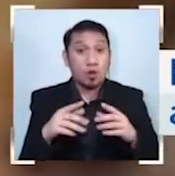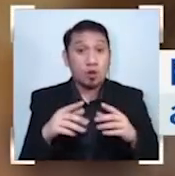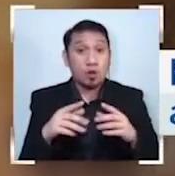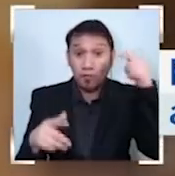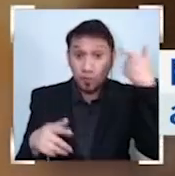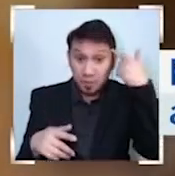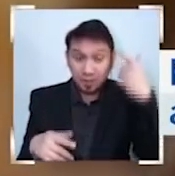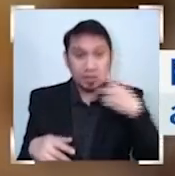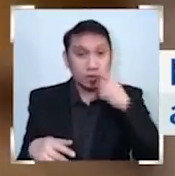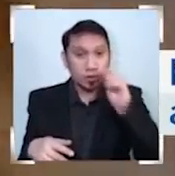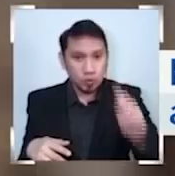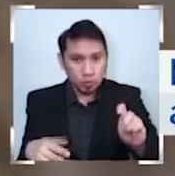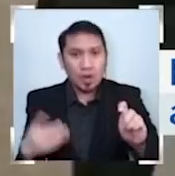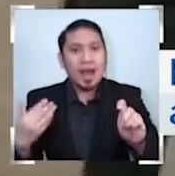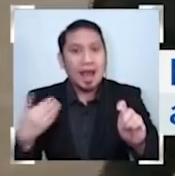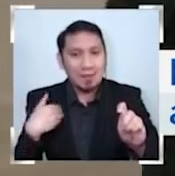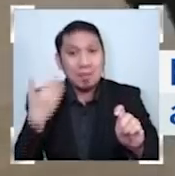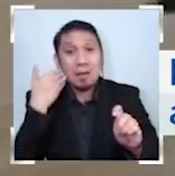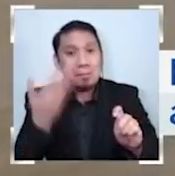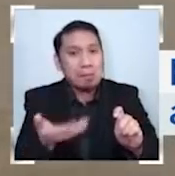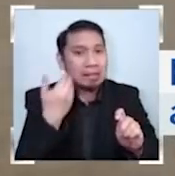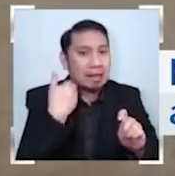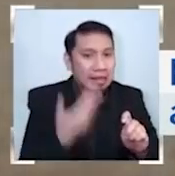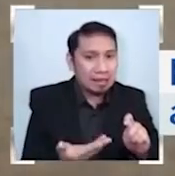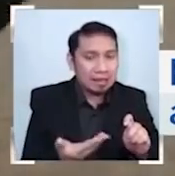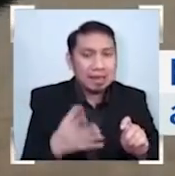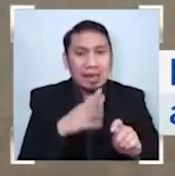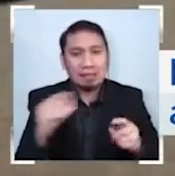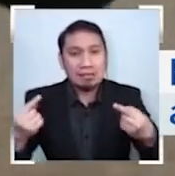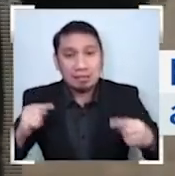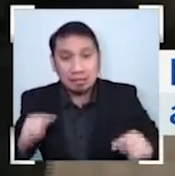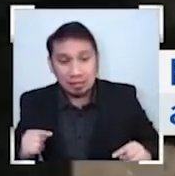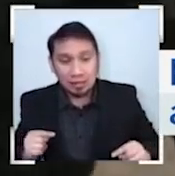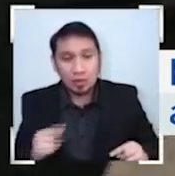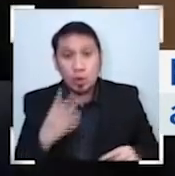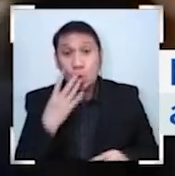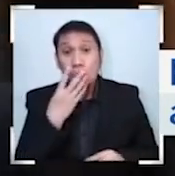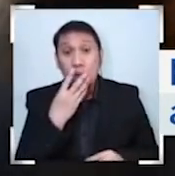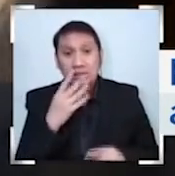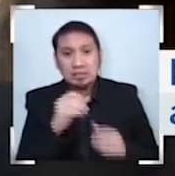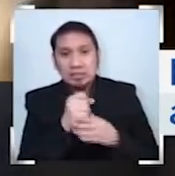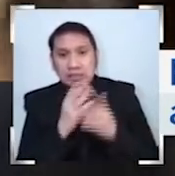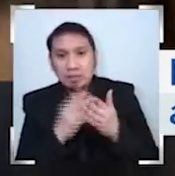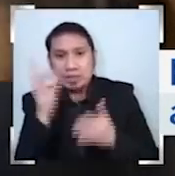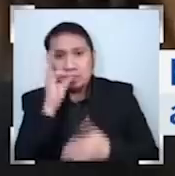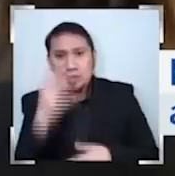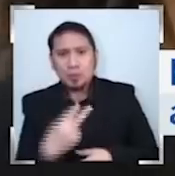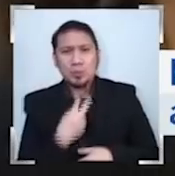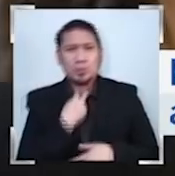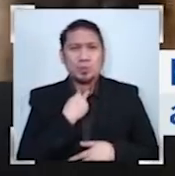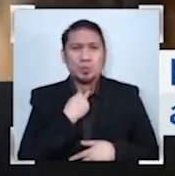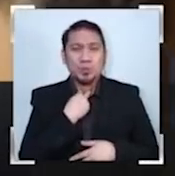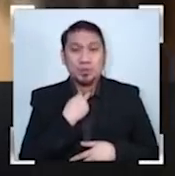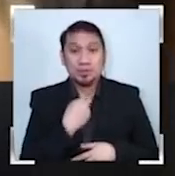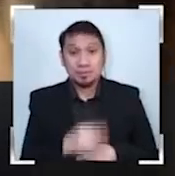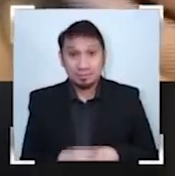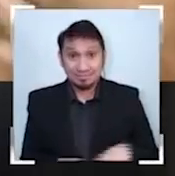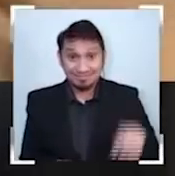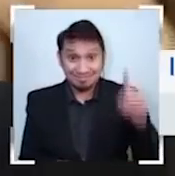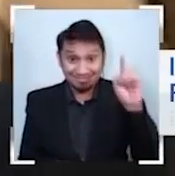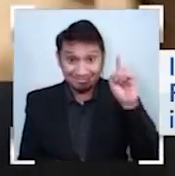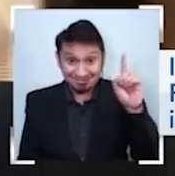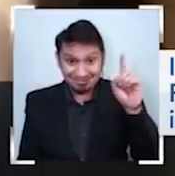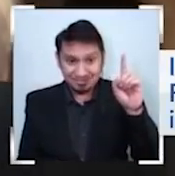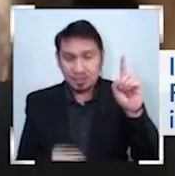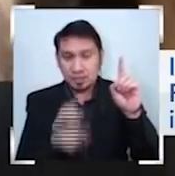ng patay at sugatan sa mga pag-atake, kasamang naiipit ang ilang Pilipino sa Ukraine. Si Shirley Santos Hildes, pinuno ng isang samahan